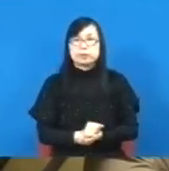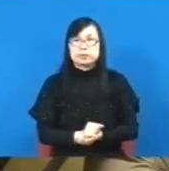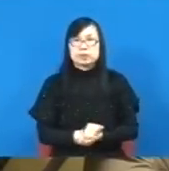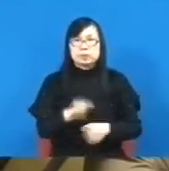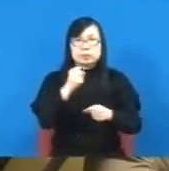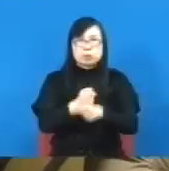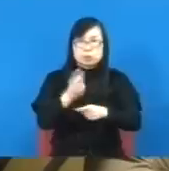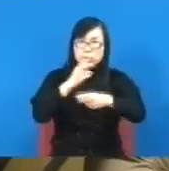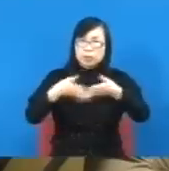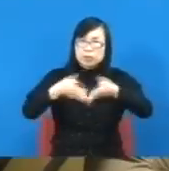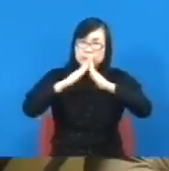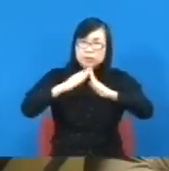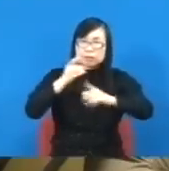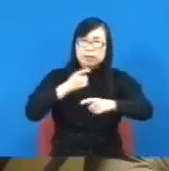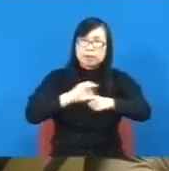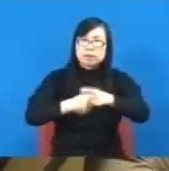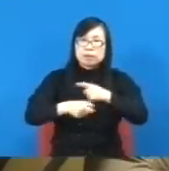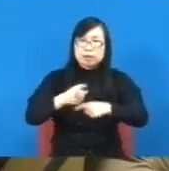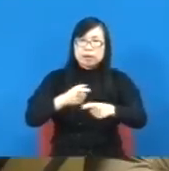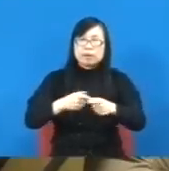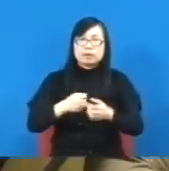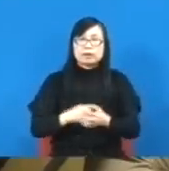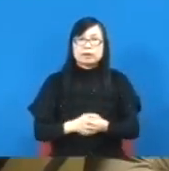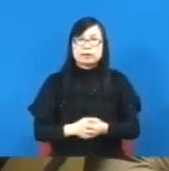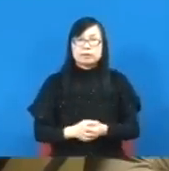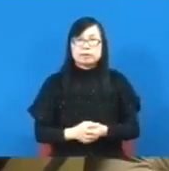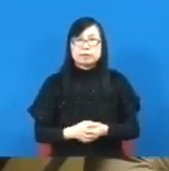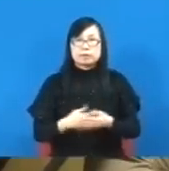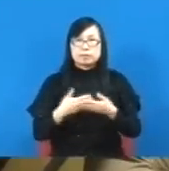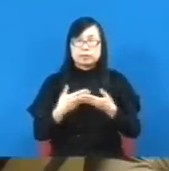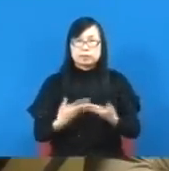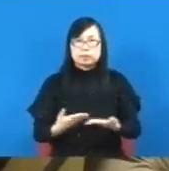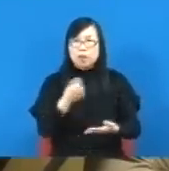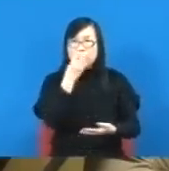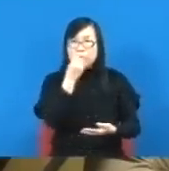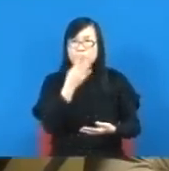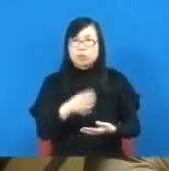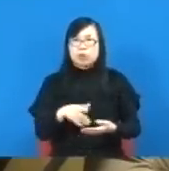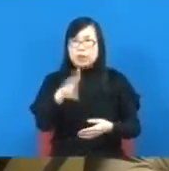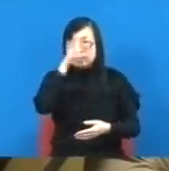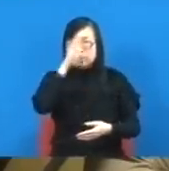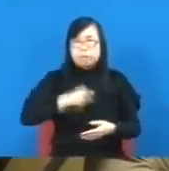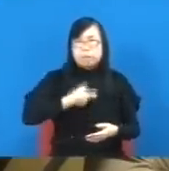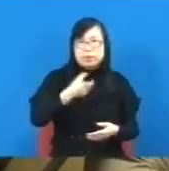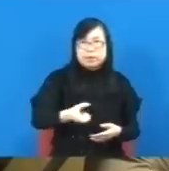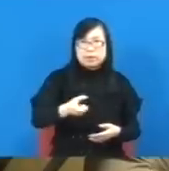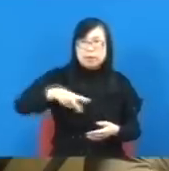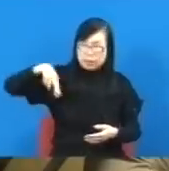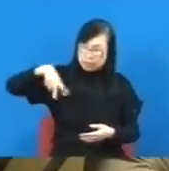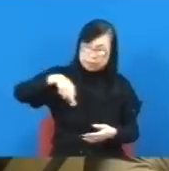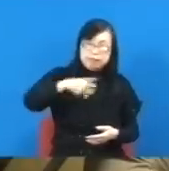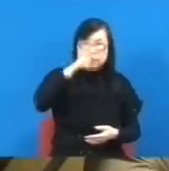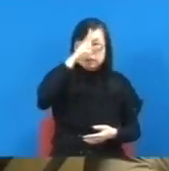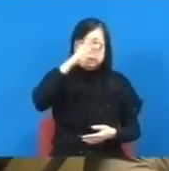做咗企業化咧，咁就算呢一個港台本身係政府俾錢嘅咧，佢都係行政獨立嘅